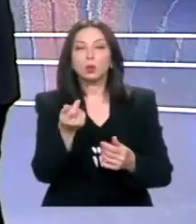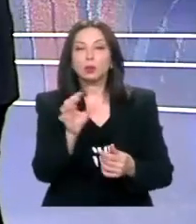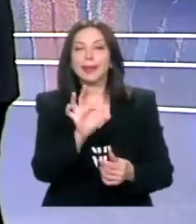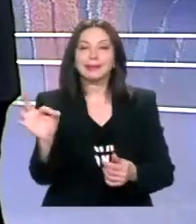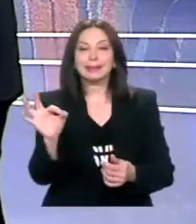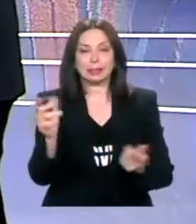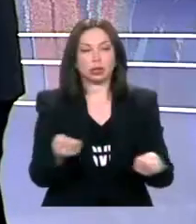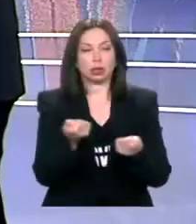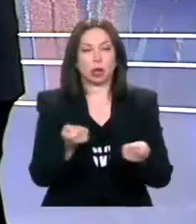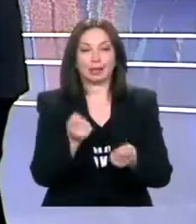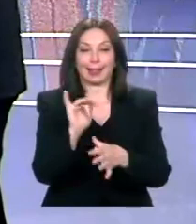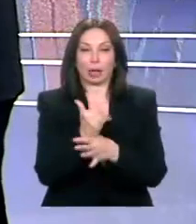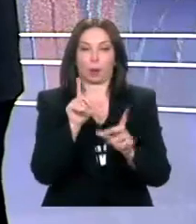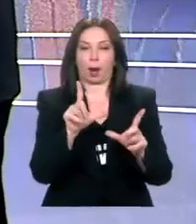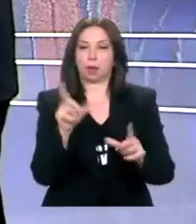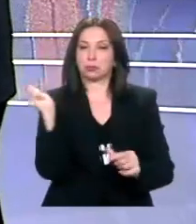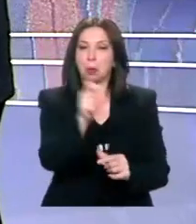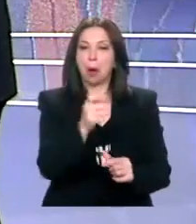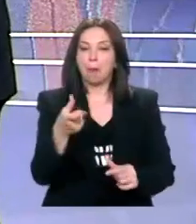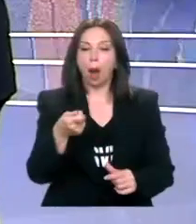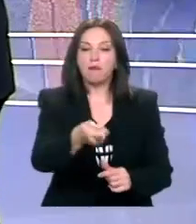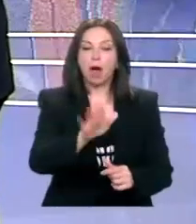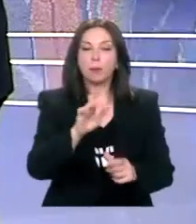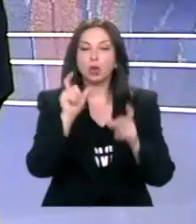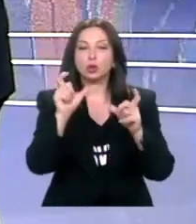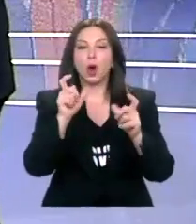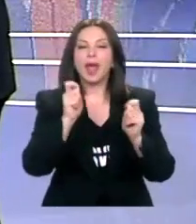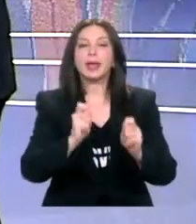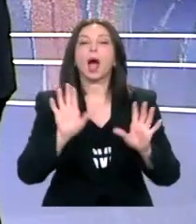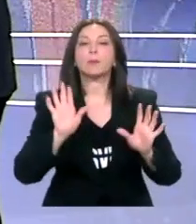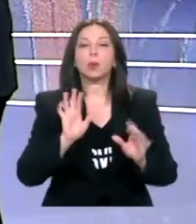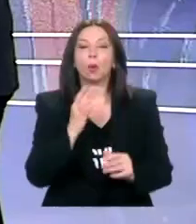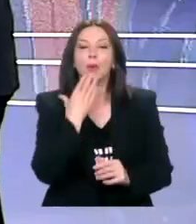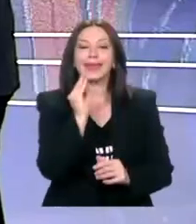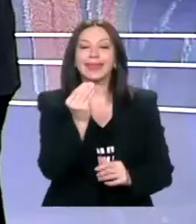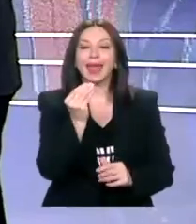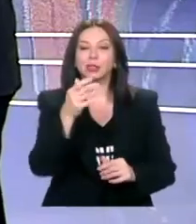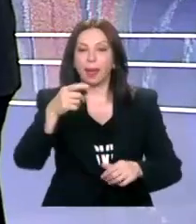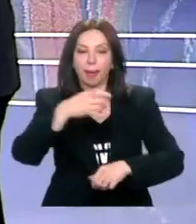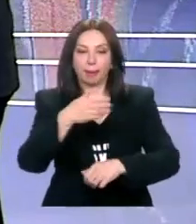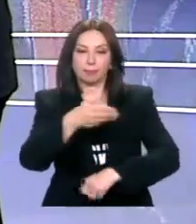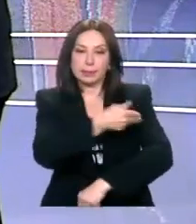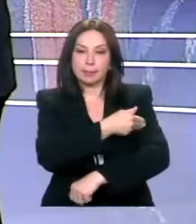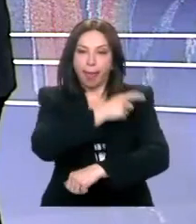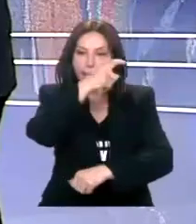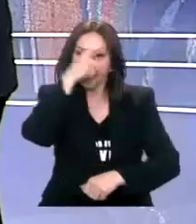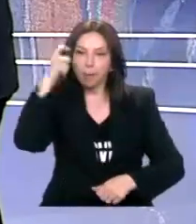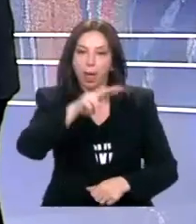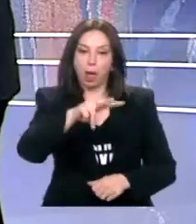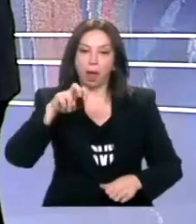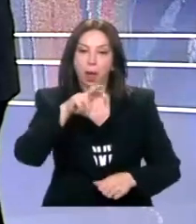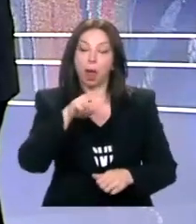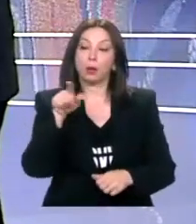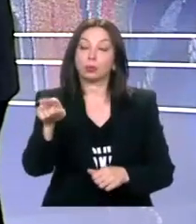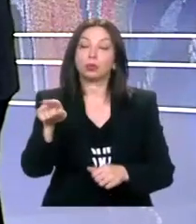diyorlar. Para vermeden, sigorta bile yapmadan aylarca o gençlerin emeğini sömürüyorlar. Hukukçulara göre bunu yapan şirketler suç